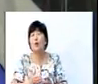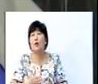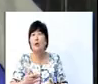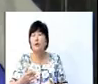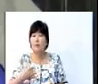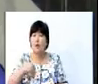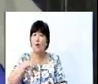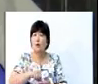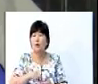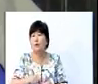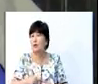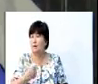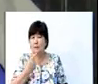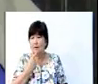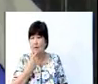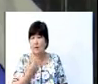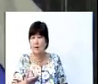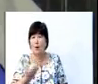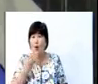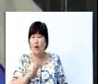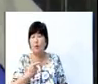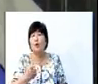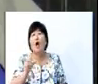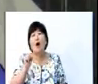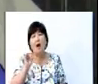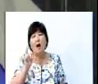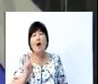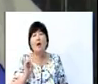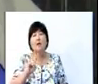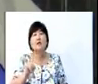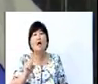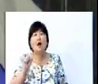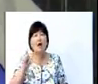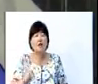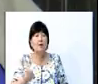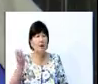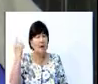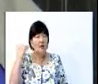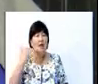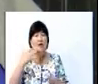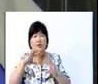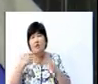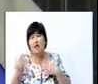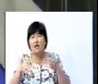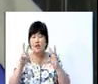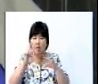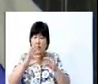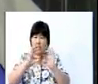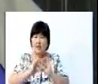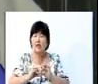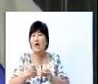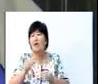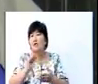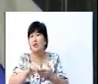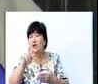сомдау әрине ол оңай емес. Бұл аңыз адам. Сондықтан жан жақты іздедік, Иран Ғайып ағамызбен де